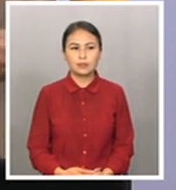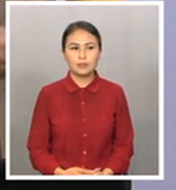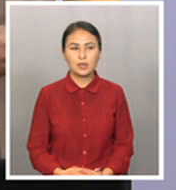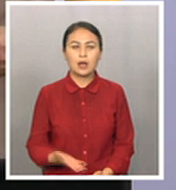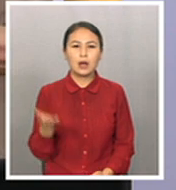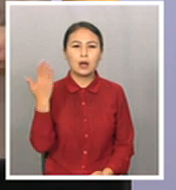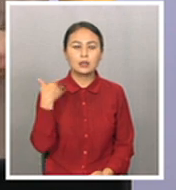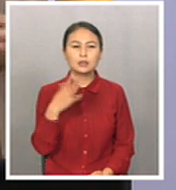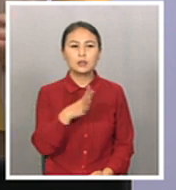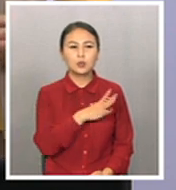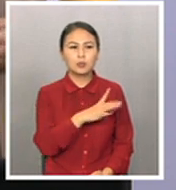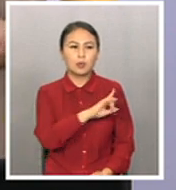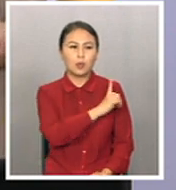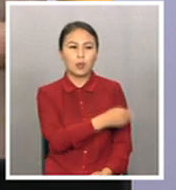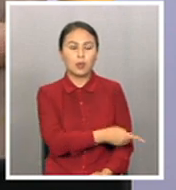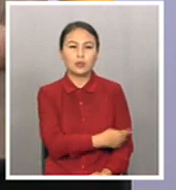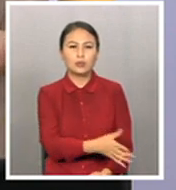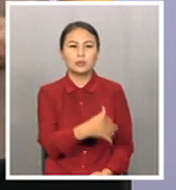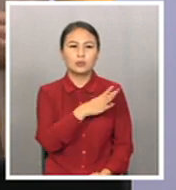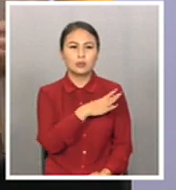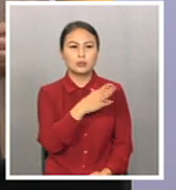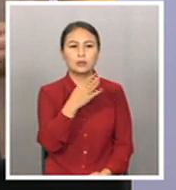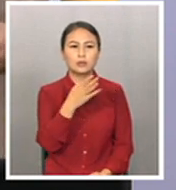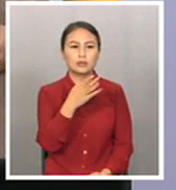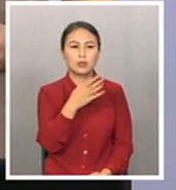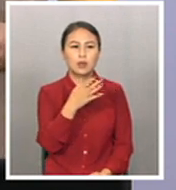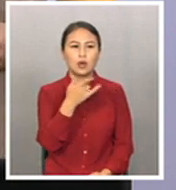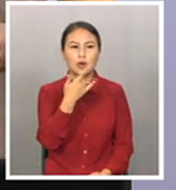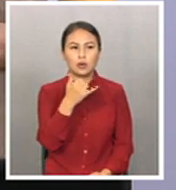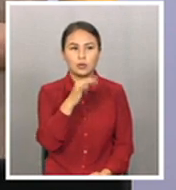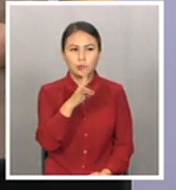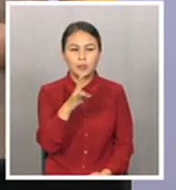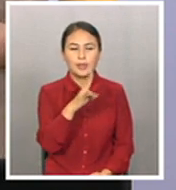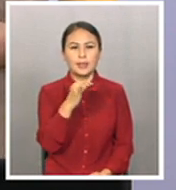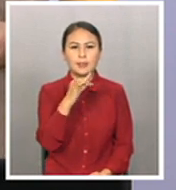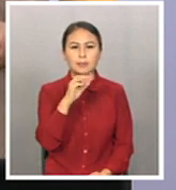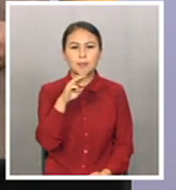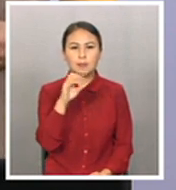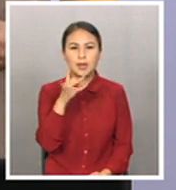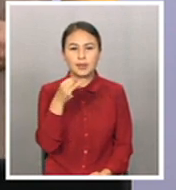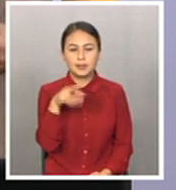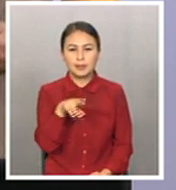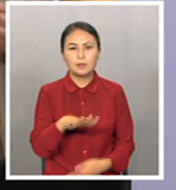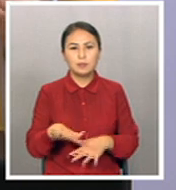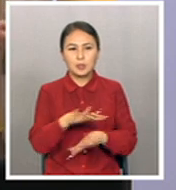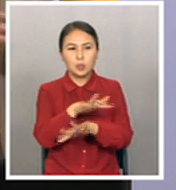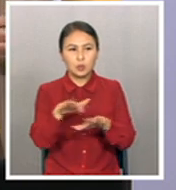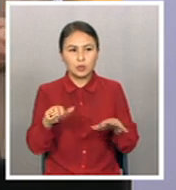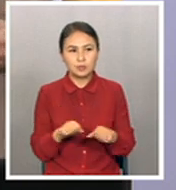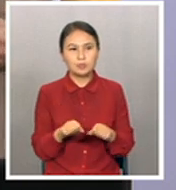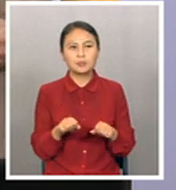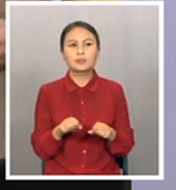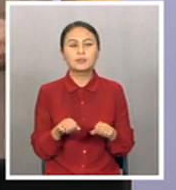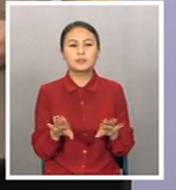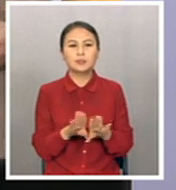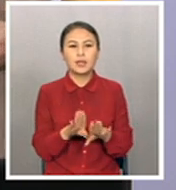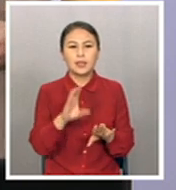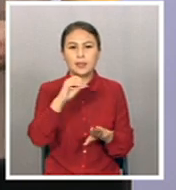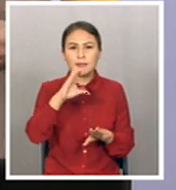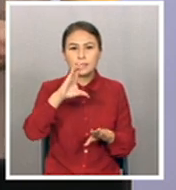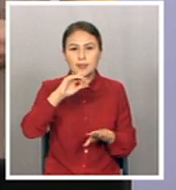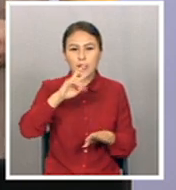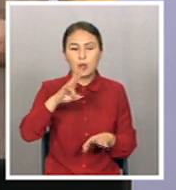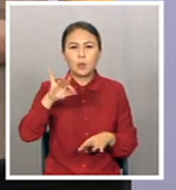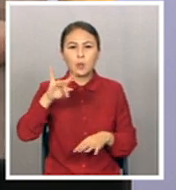Кезінде қуаты асып, күші тасып тұрған ғұн империясының билеушілері Есіл мен Нұра